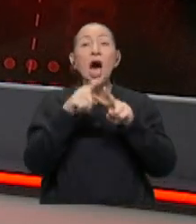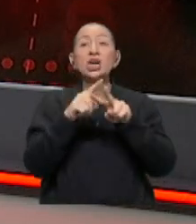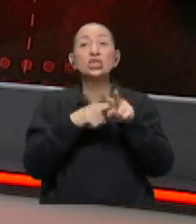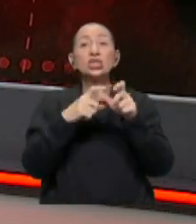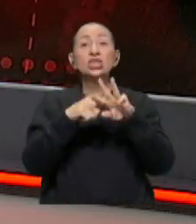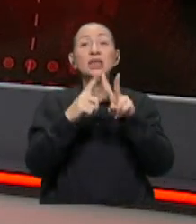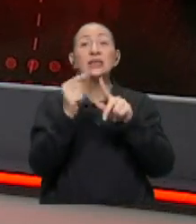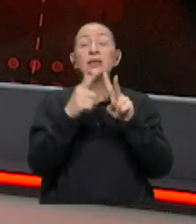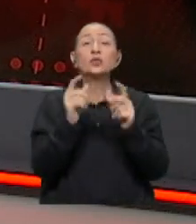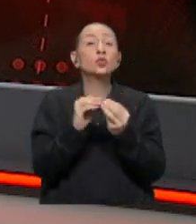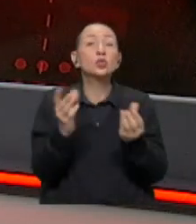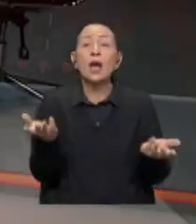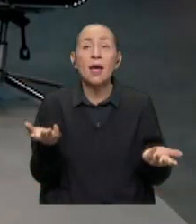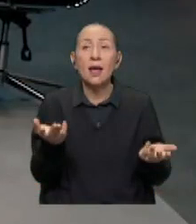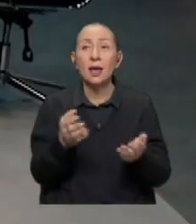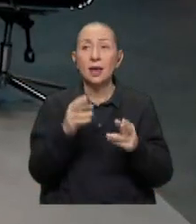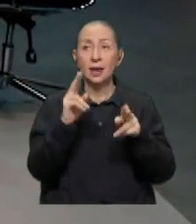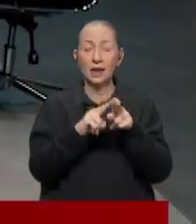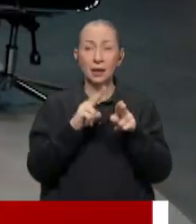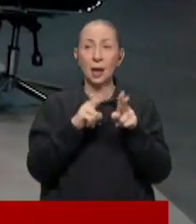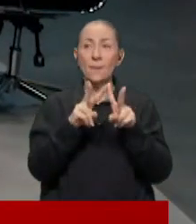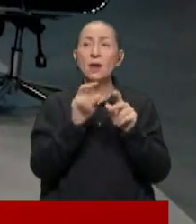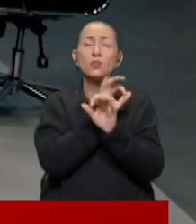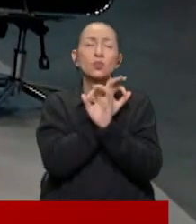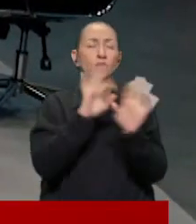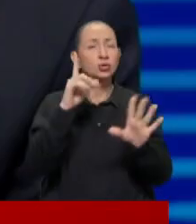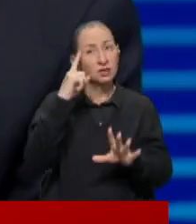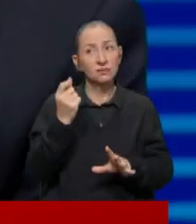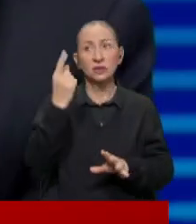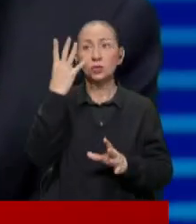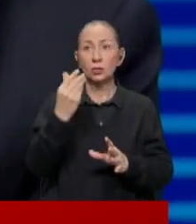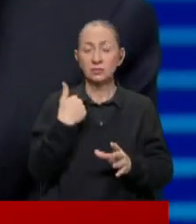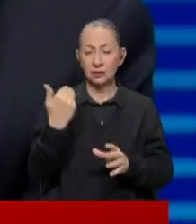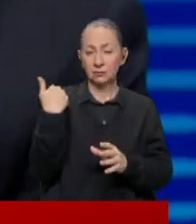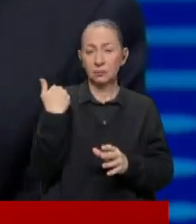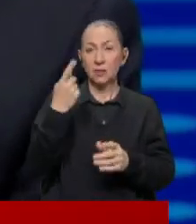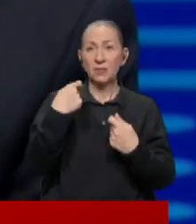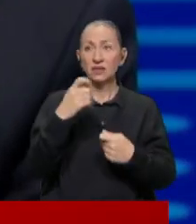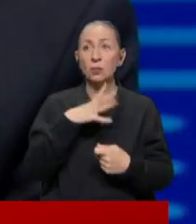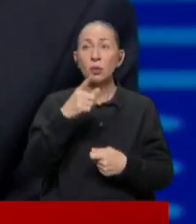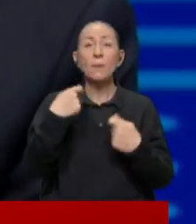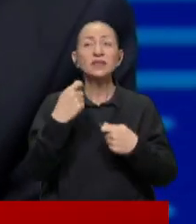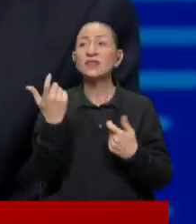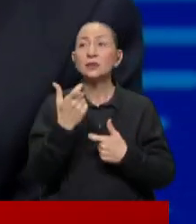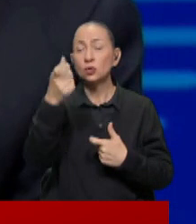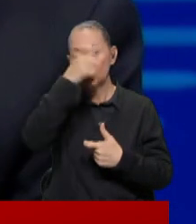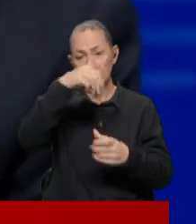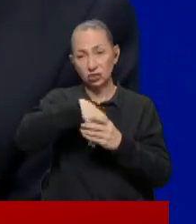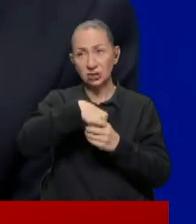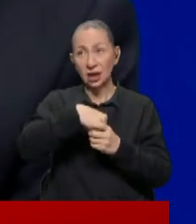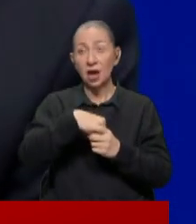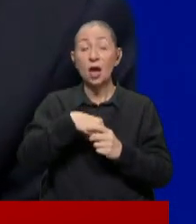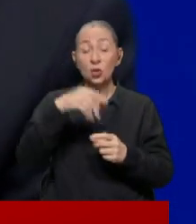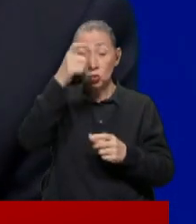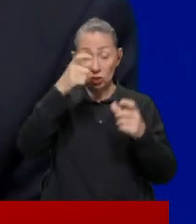ne? KKM müthiş bir buluş oldu. Bize diyorlar ya, bir maliyeti var. Bu maliyet nerede? Türkiye içerisinde.